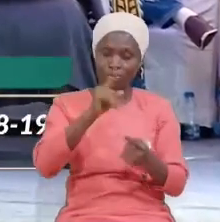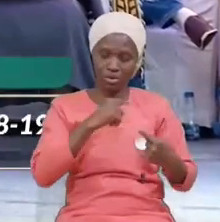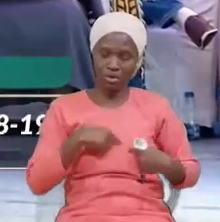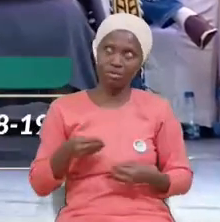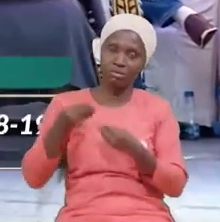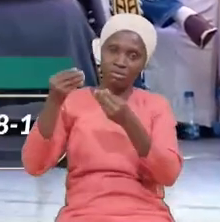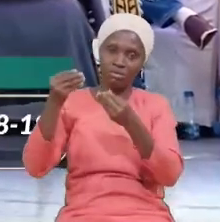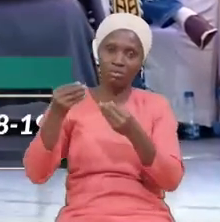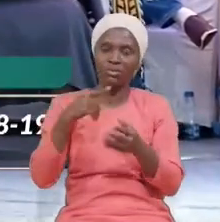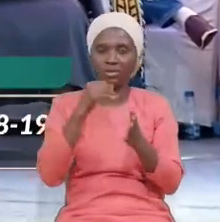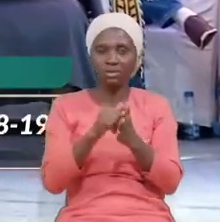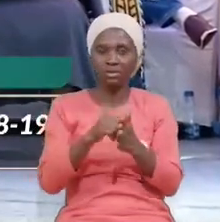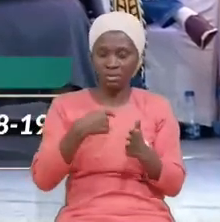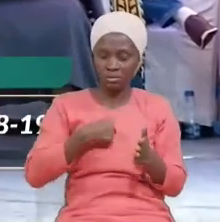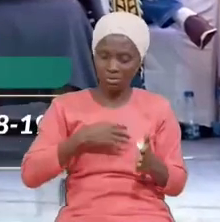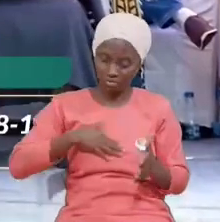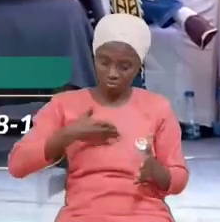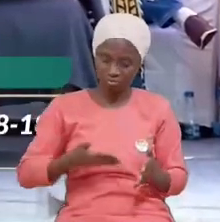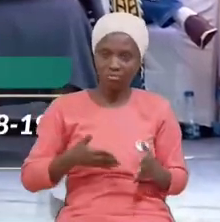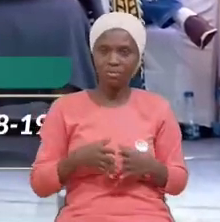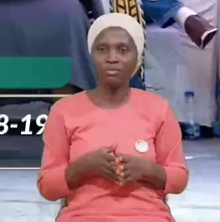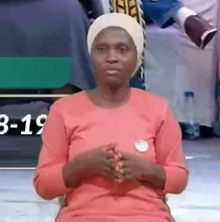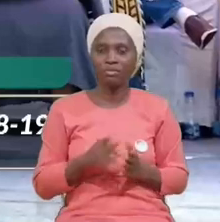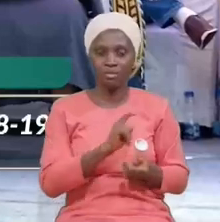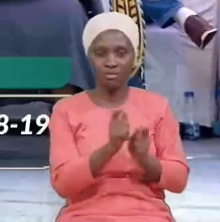Je suis disposé de cœur.